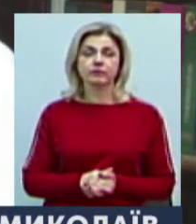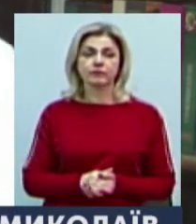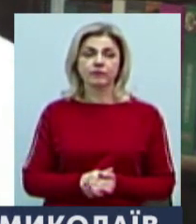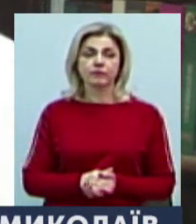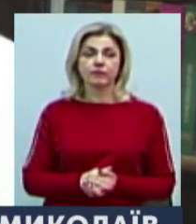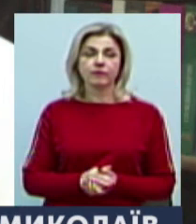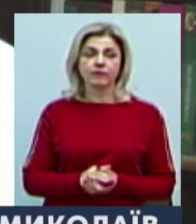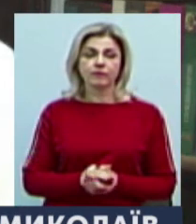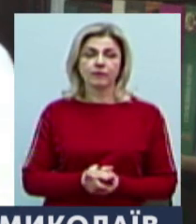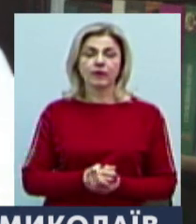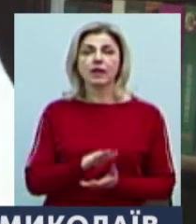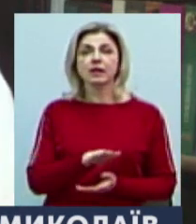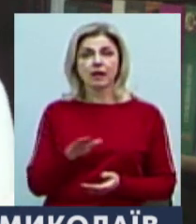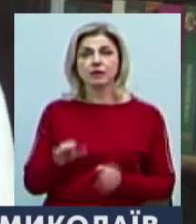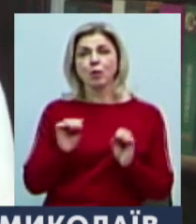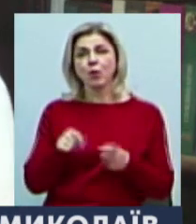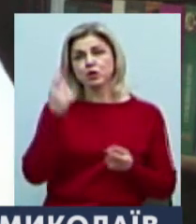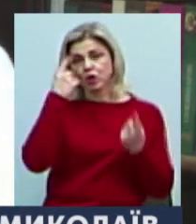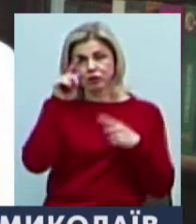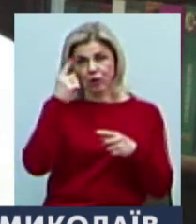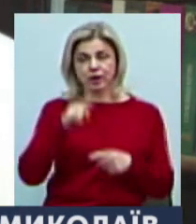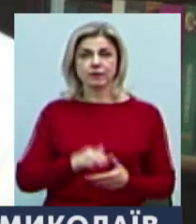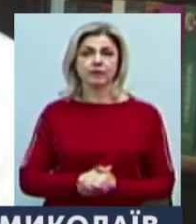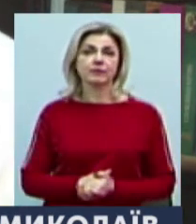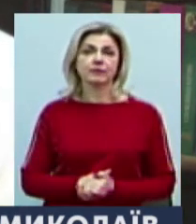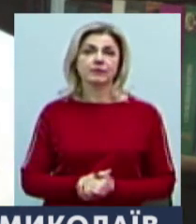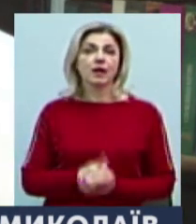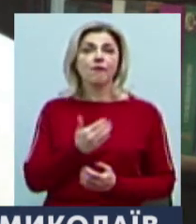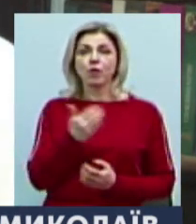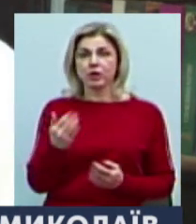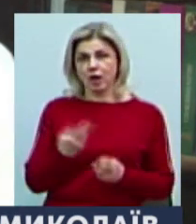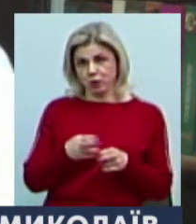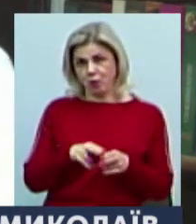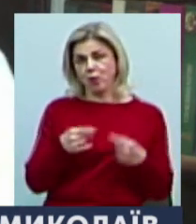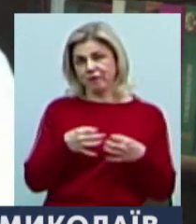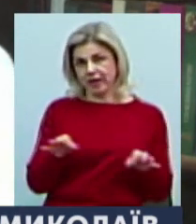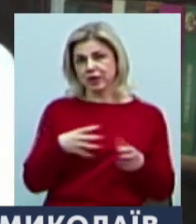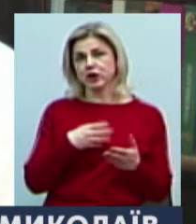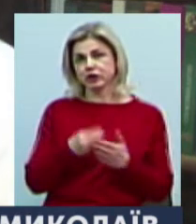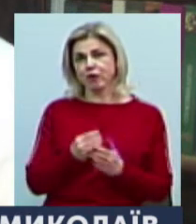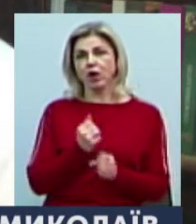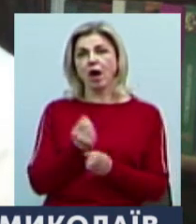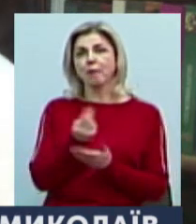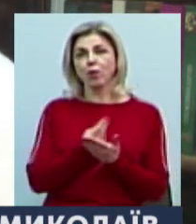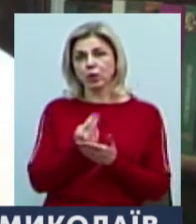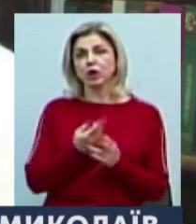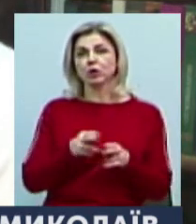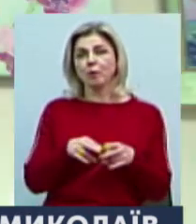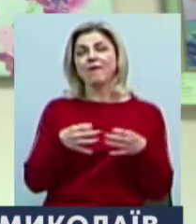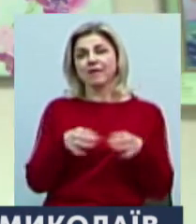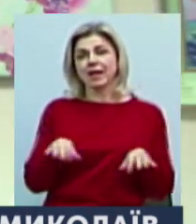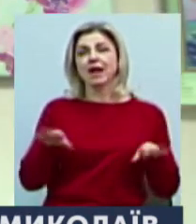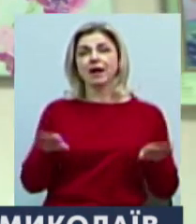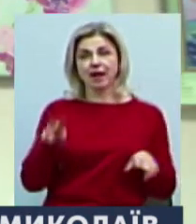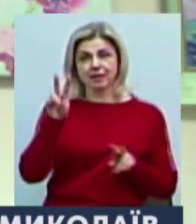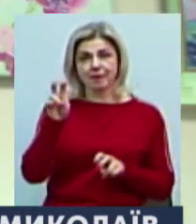вони можуть творити, що їм заманеться. Тому вони вільні у своїх роботах, тому вільні крила.